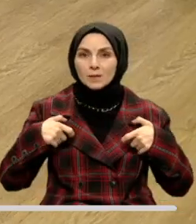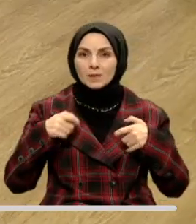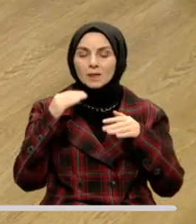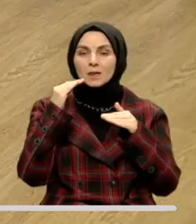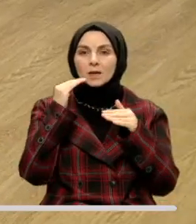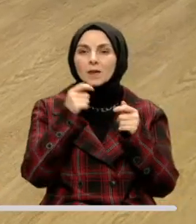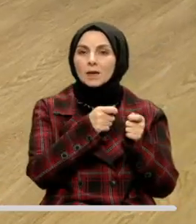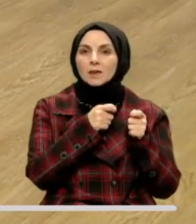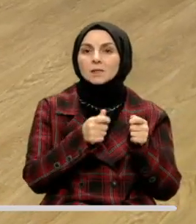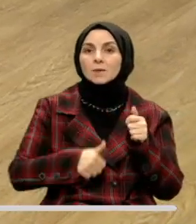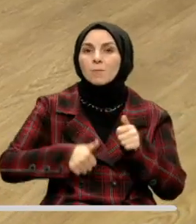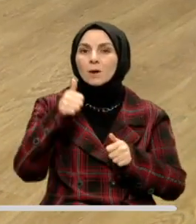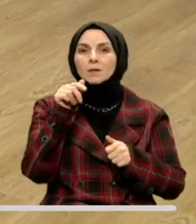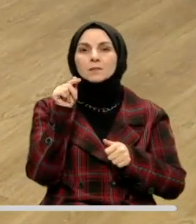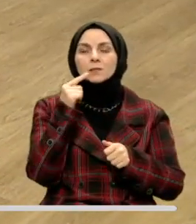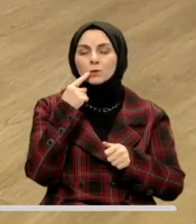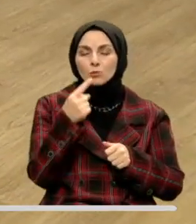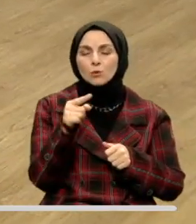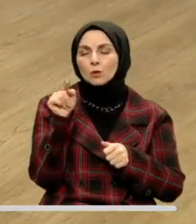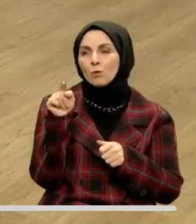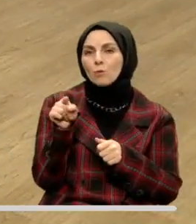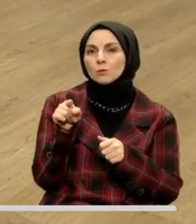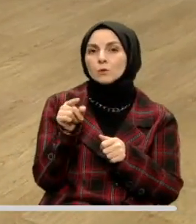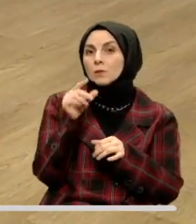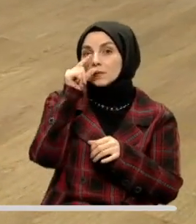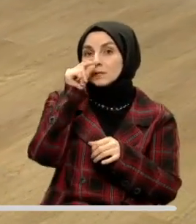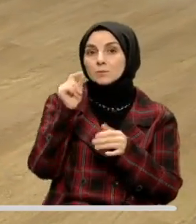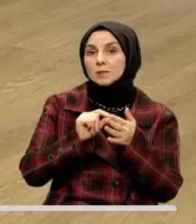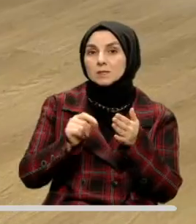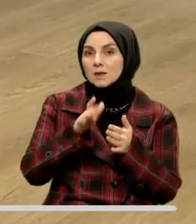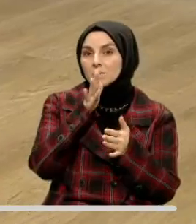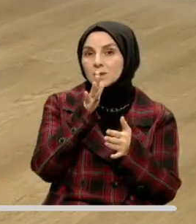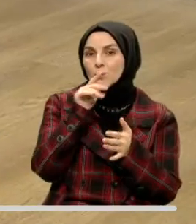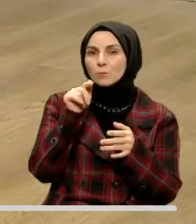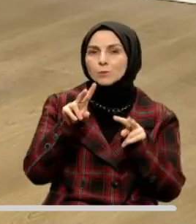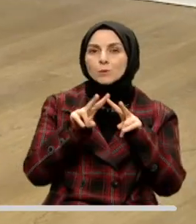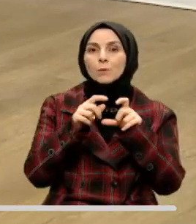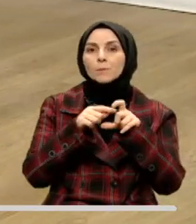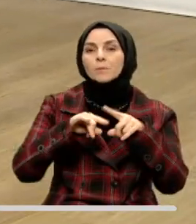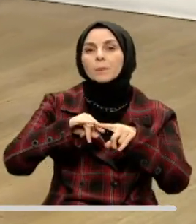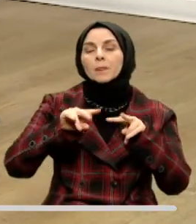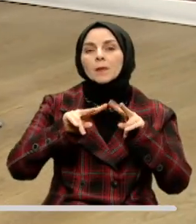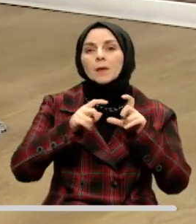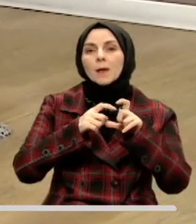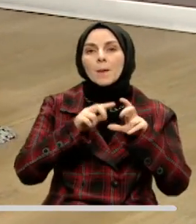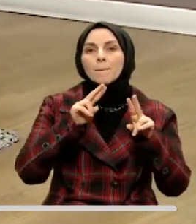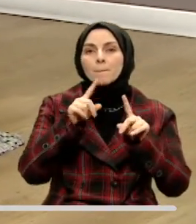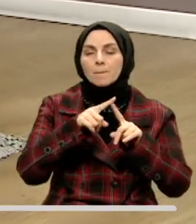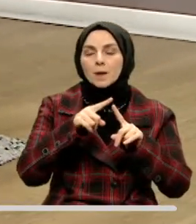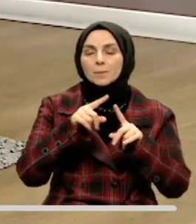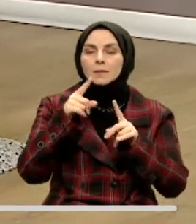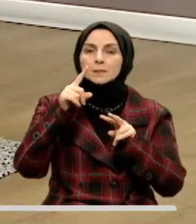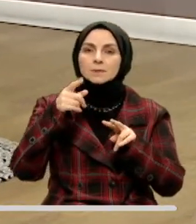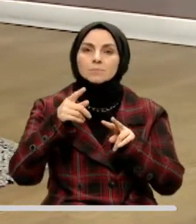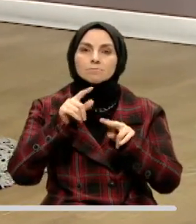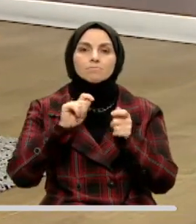diyor ki bu eseri yazacak kişiyi ben biliyorum. Bunu Mehmet Akif Ersoy yazar ve arkadaşı Hasan Basri'ye anlatıyor.